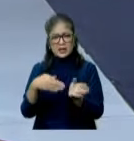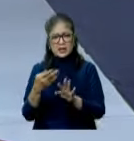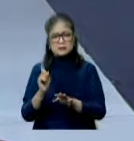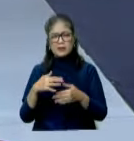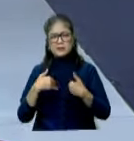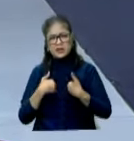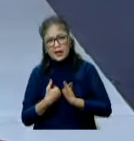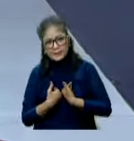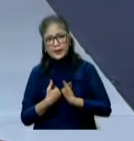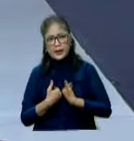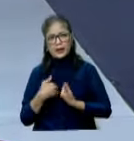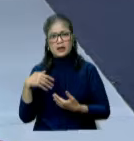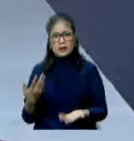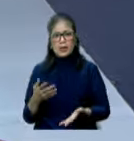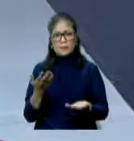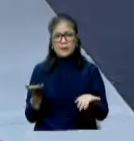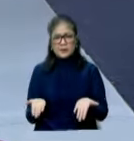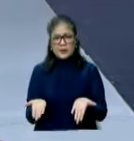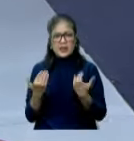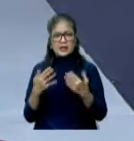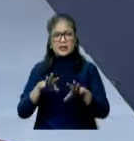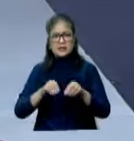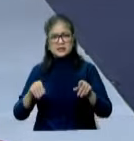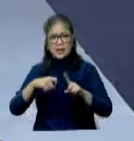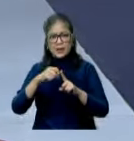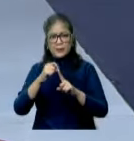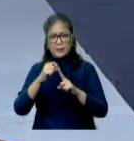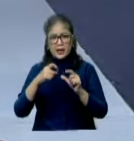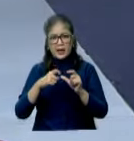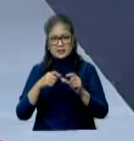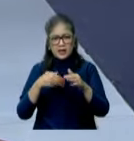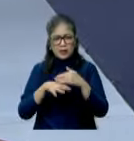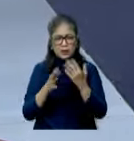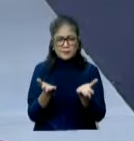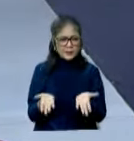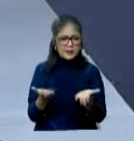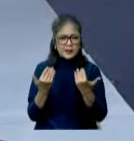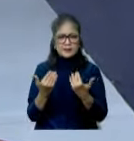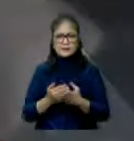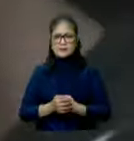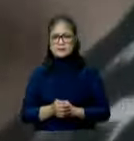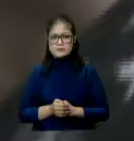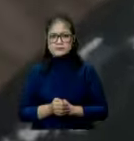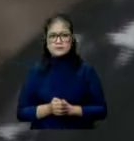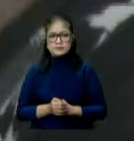kelelahan. Beban kerja KPPS dinilai terlalu berat, rata-rata 18 jam sehari.